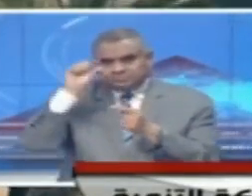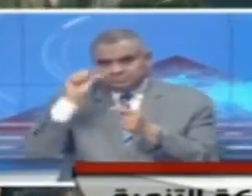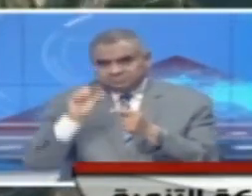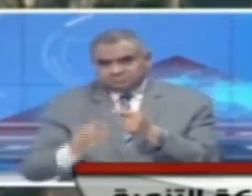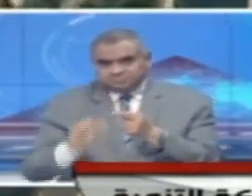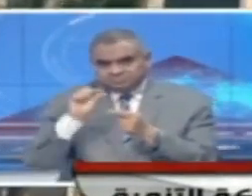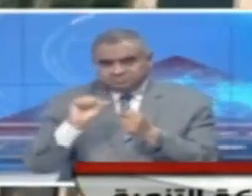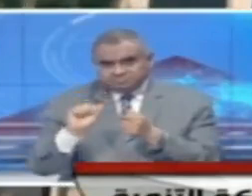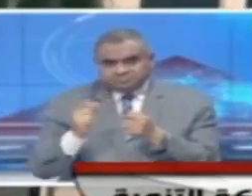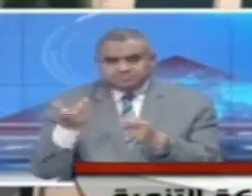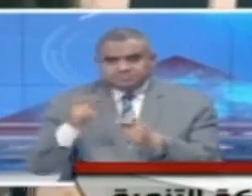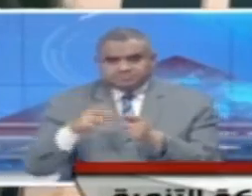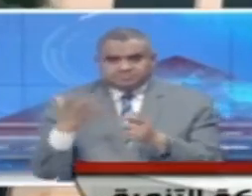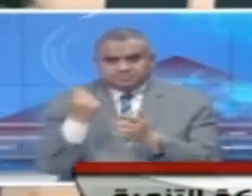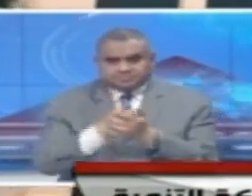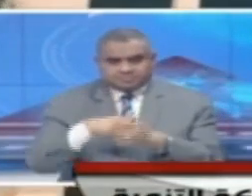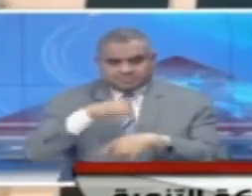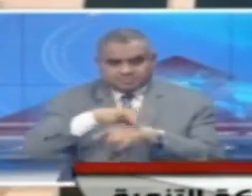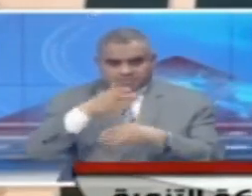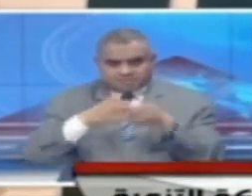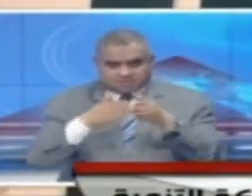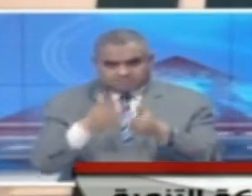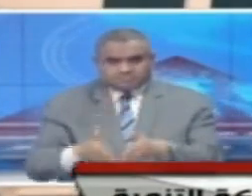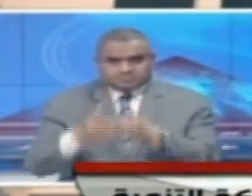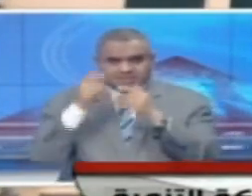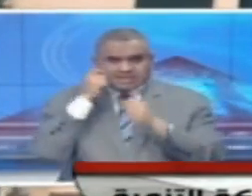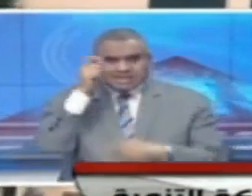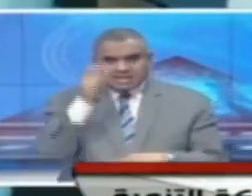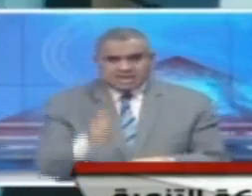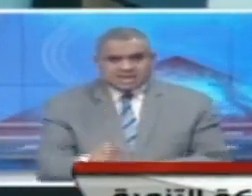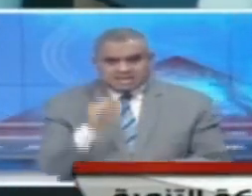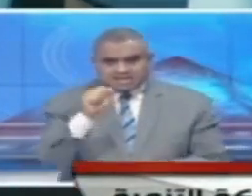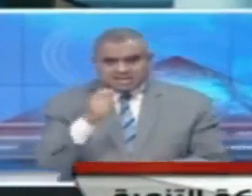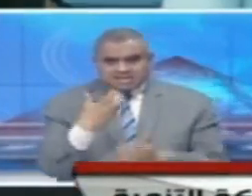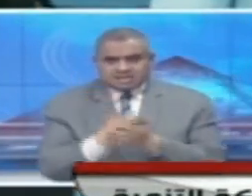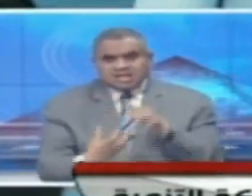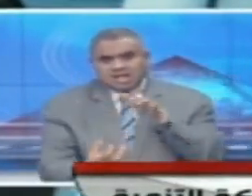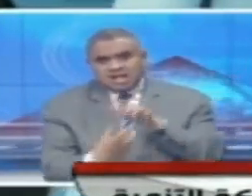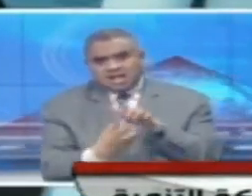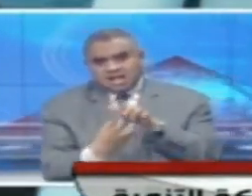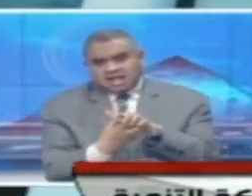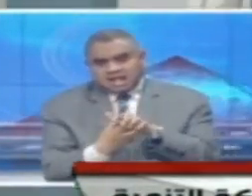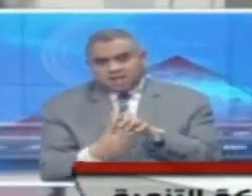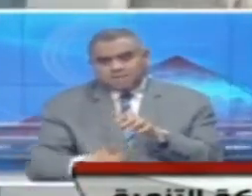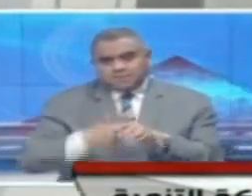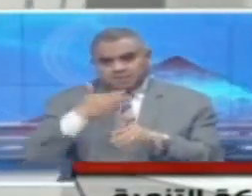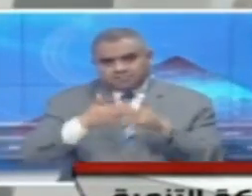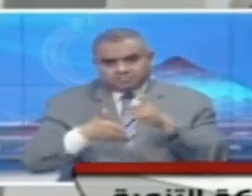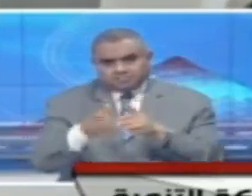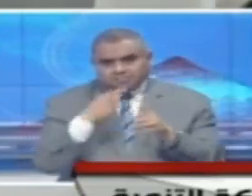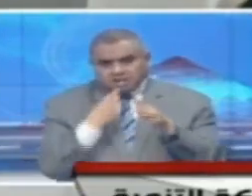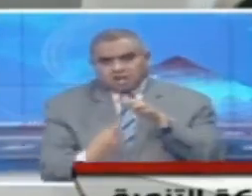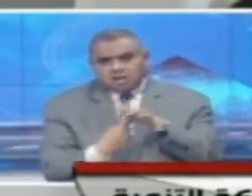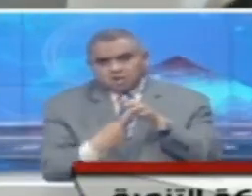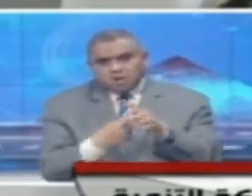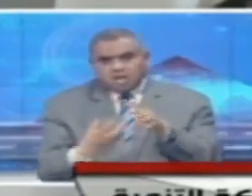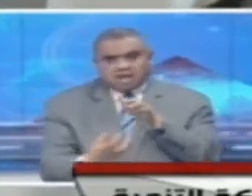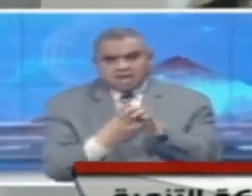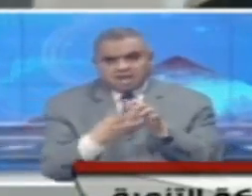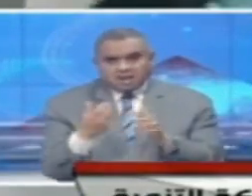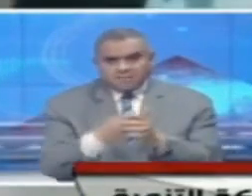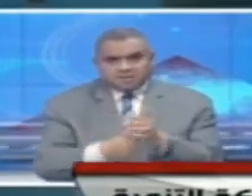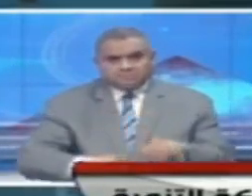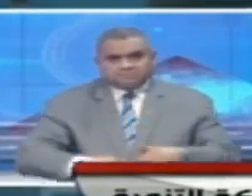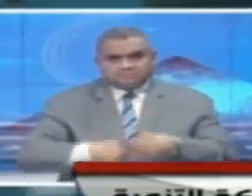الأسعار. وعلى صعيد بناء الإنسان أنشئت جامعات أسست بها كليات غير